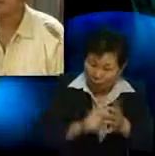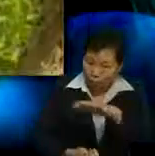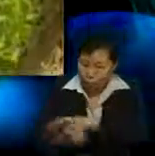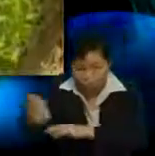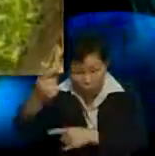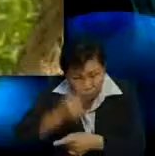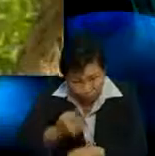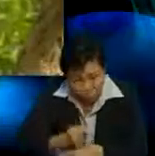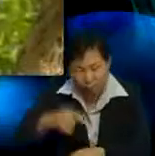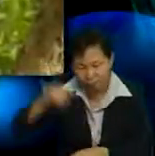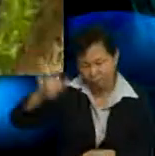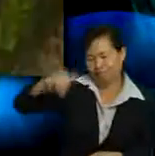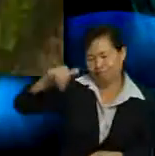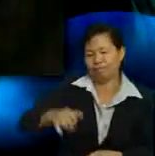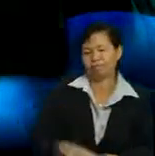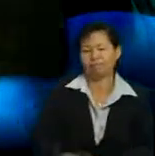terlepas.